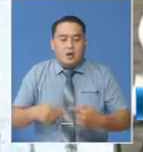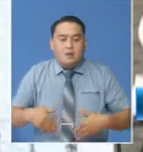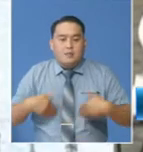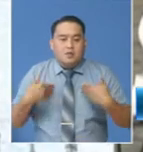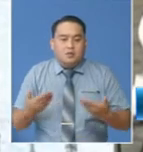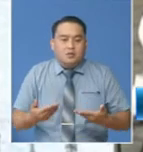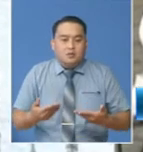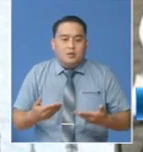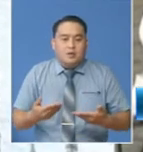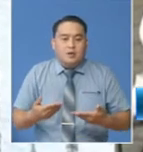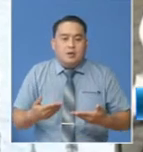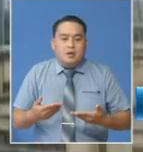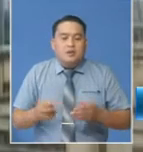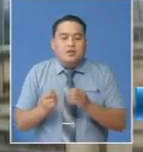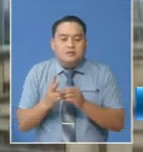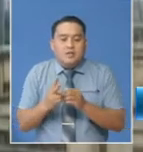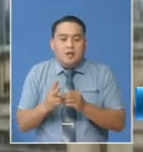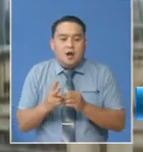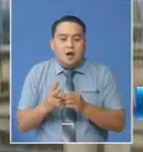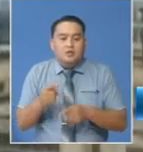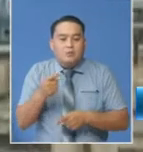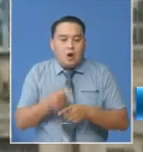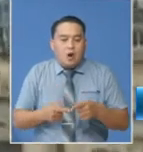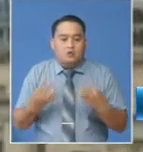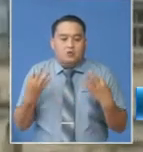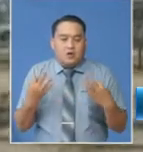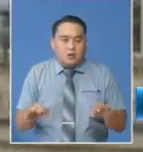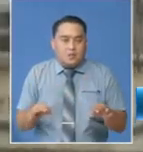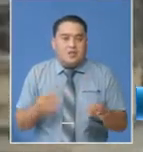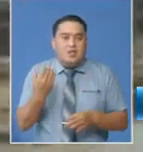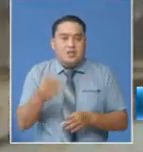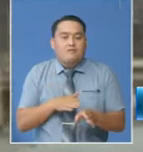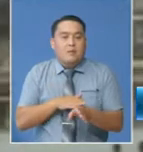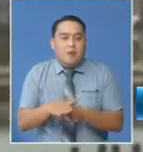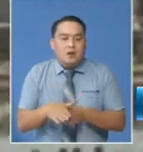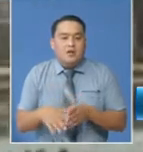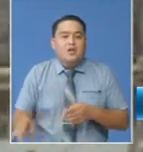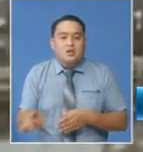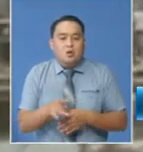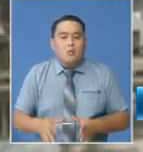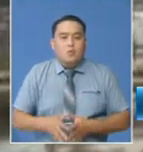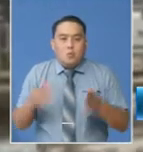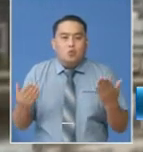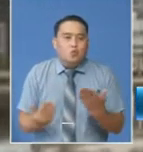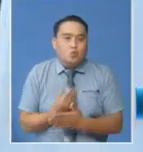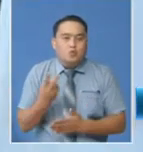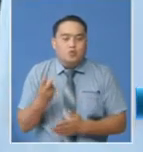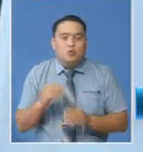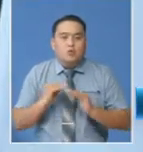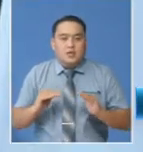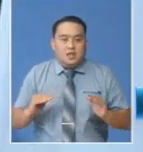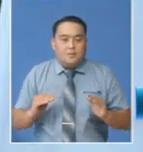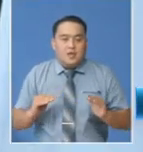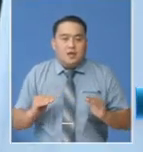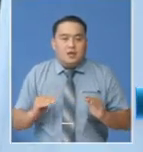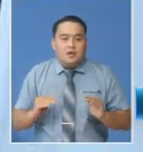максимально сжатые сроки. Из 12 половину уже одобрили. Их реализация даст региону более 200 новых рабочих мест.